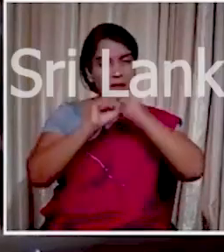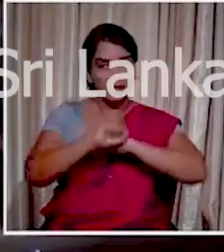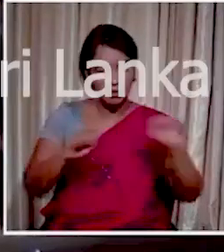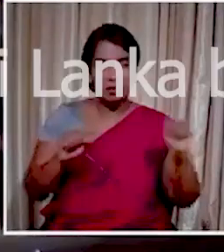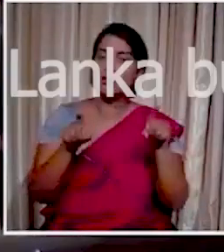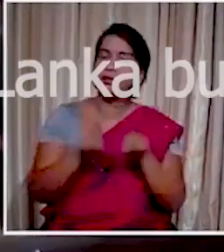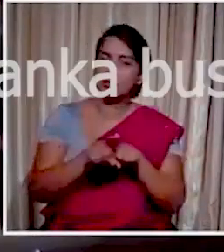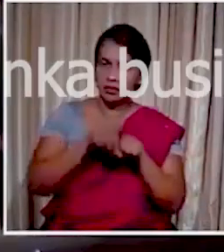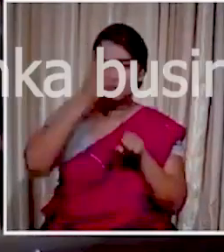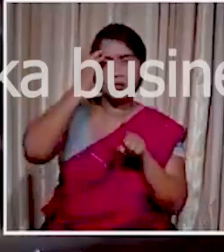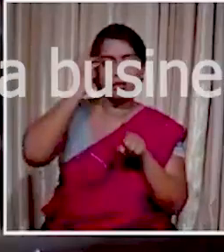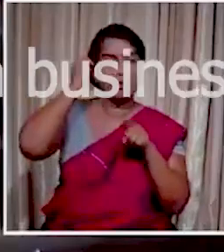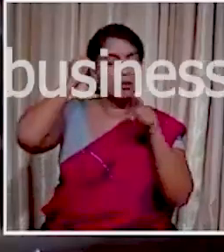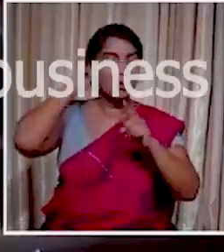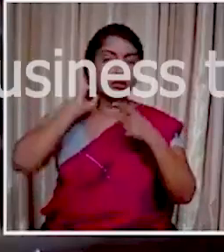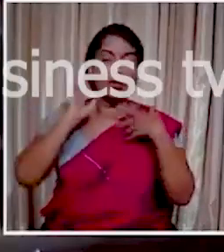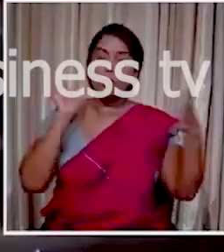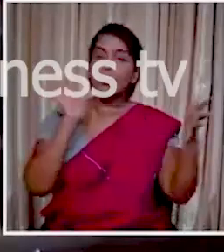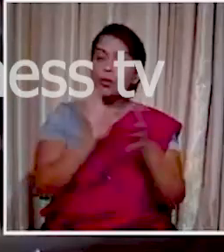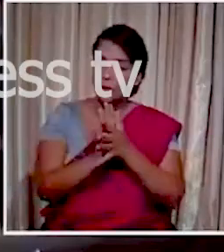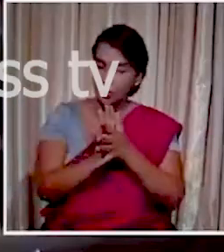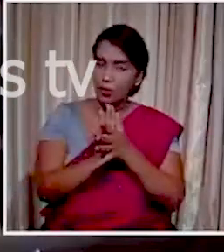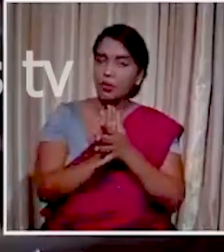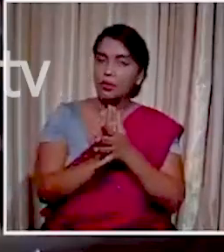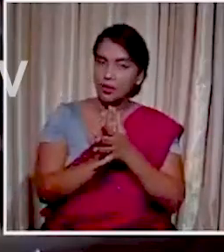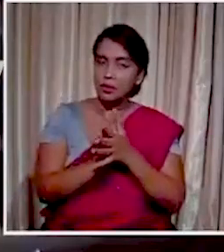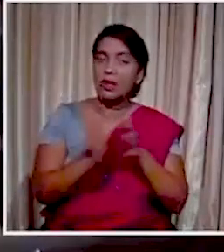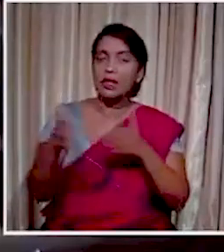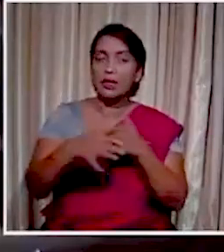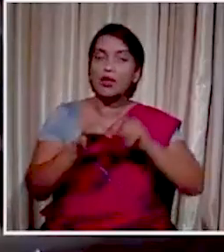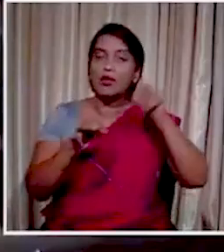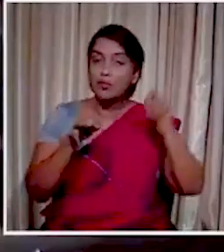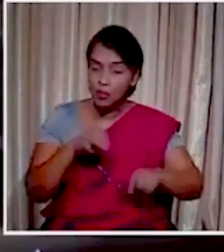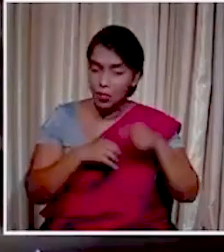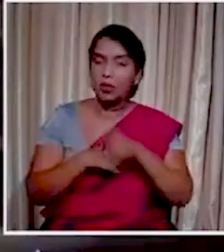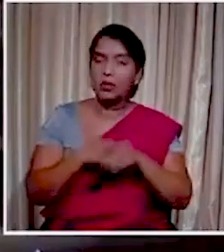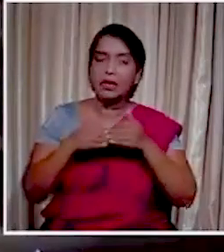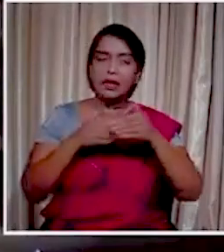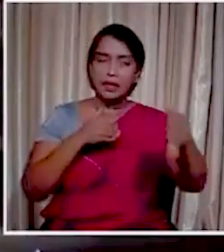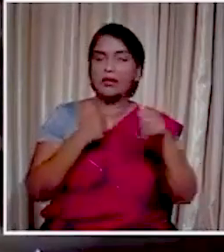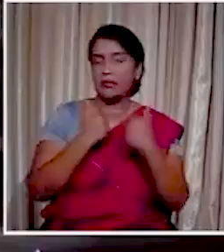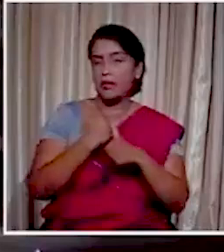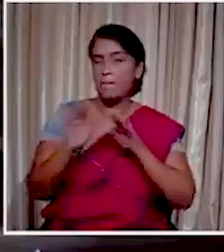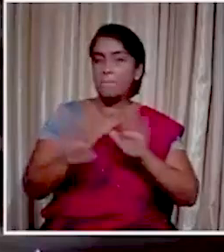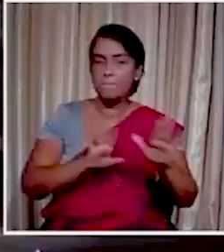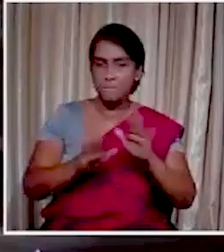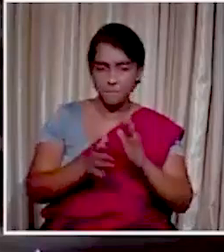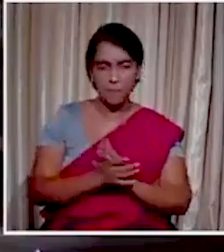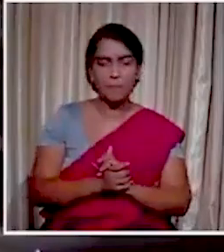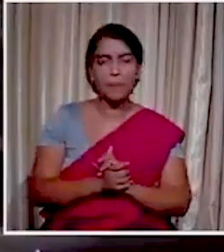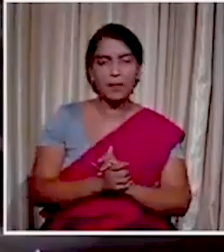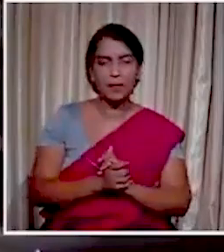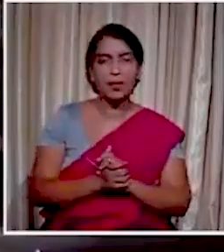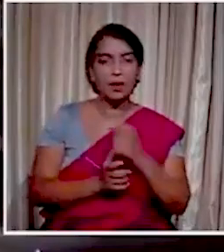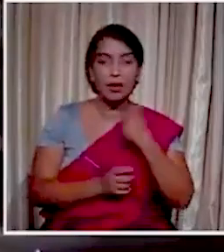සහ ඒකාබද්ධ කැබිනට් මණ්ඩලයක් කරා කෙටි කාලයකට මේ රට පාලනය කරන්න.